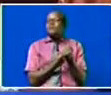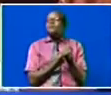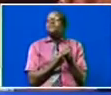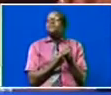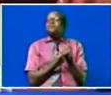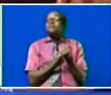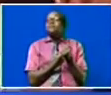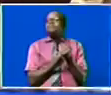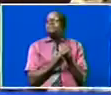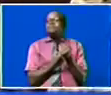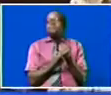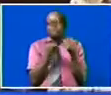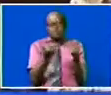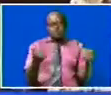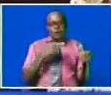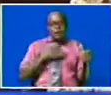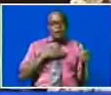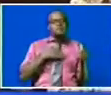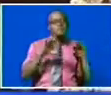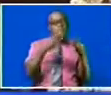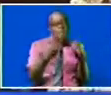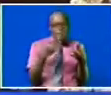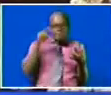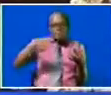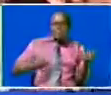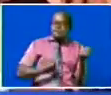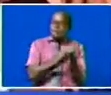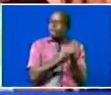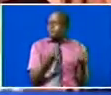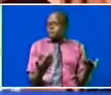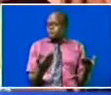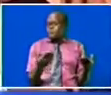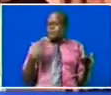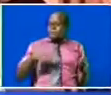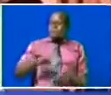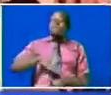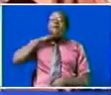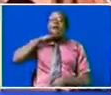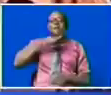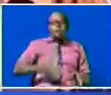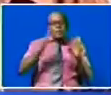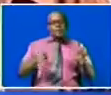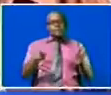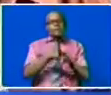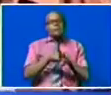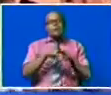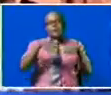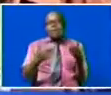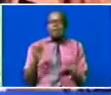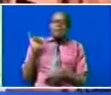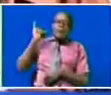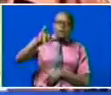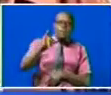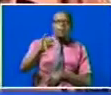mahitaji ya karo ya shule, mahitaji ya kinyumbani, watatufanyia hivyo. Si watu wanakufa kwa mabarabara. kama ndege. Hata ndege